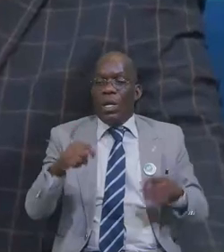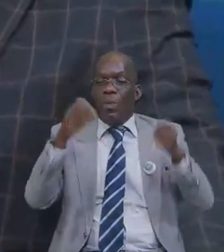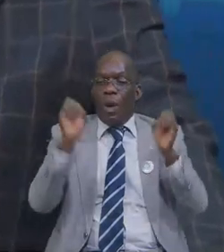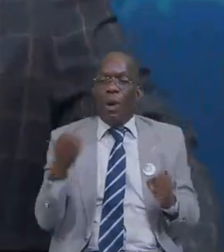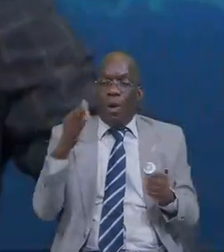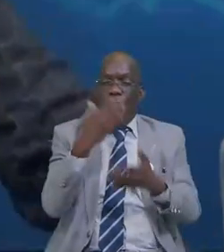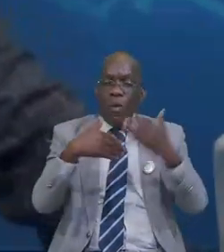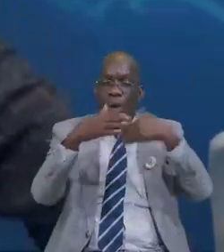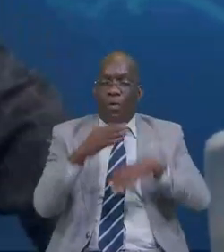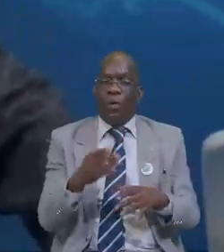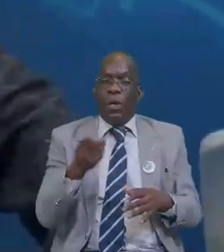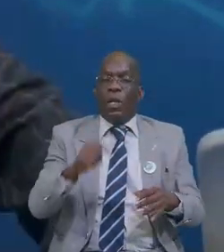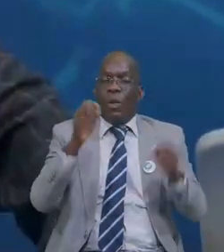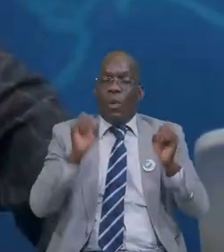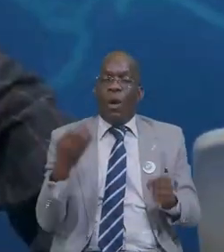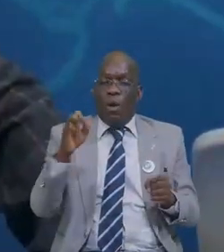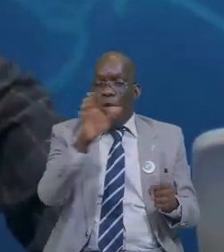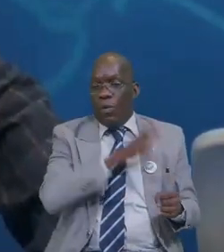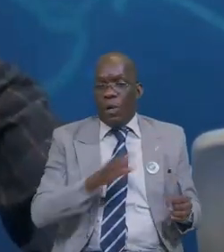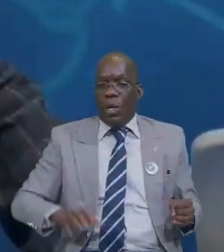ciel, la puissance de Christ,